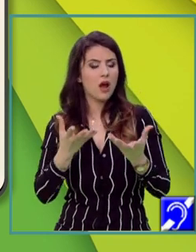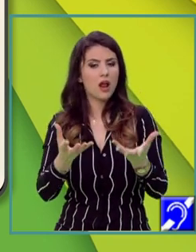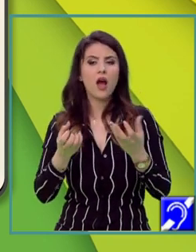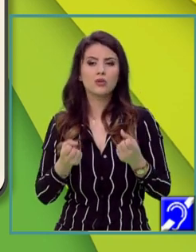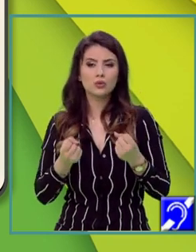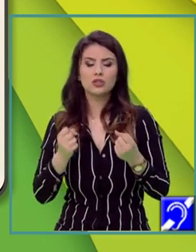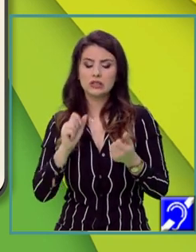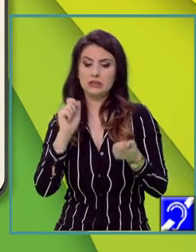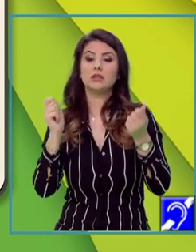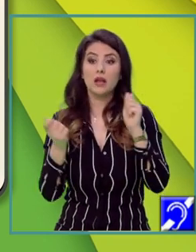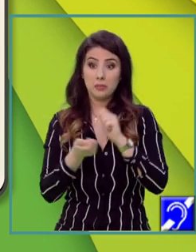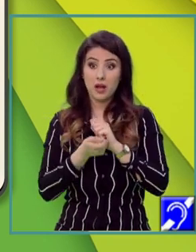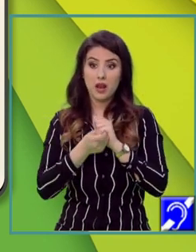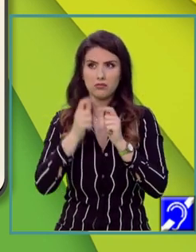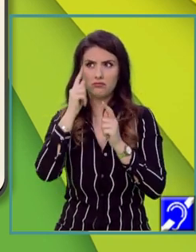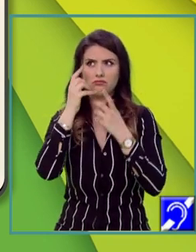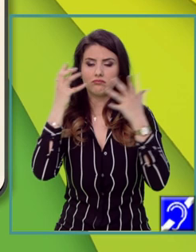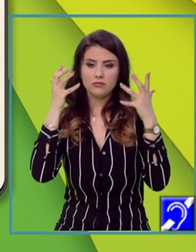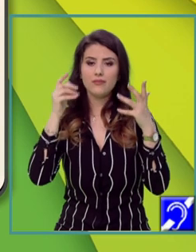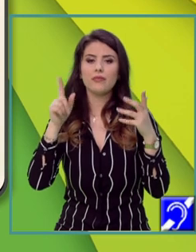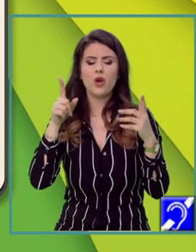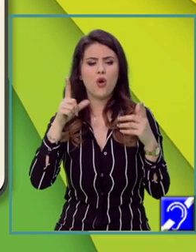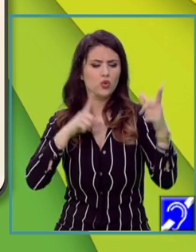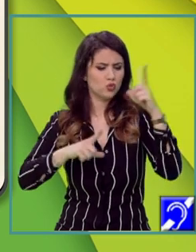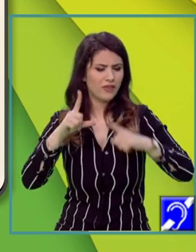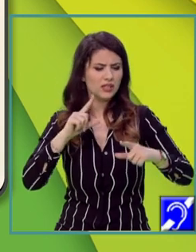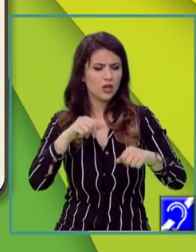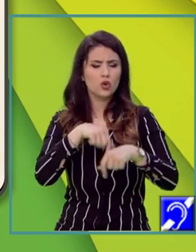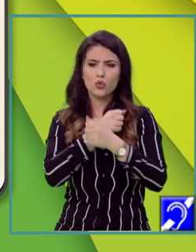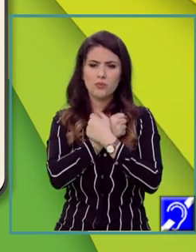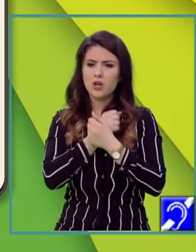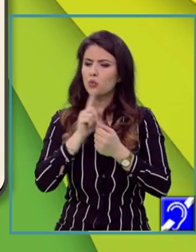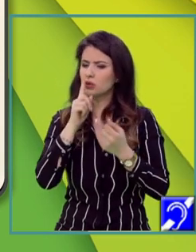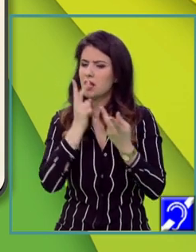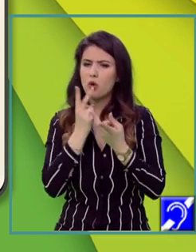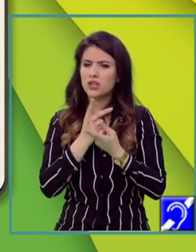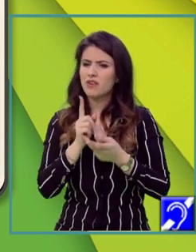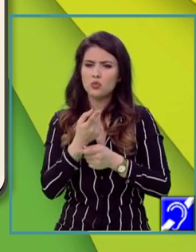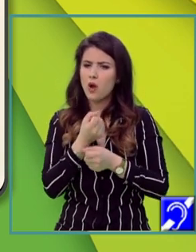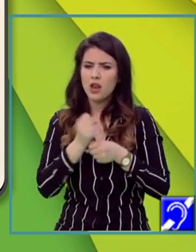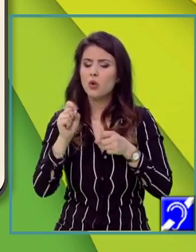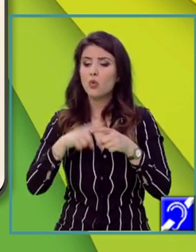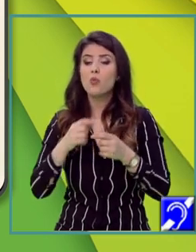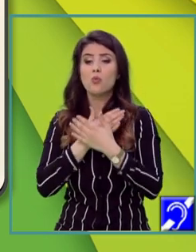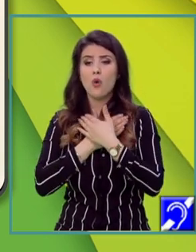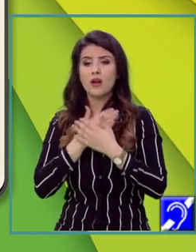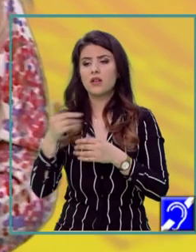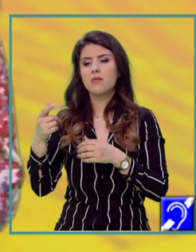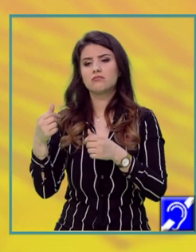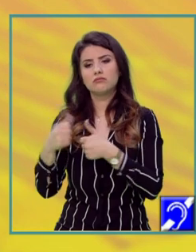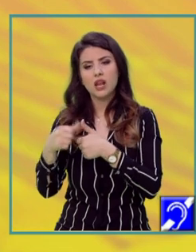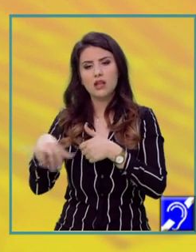revelația faptului că o dramă în iubire este incomparabilă cu moartea semenilor pe front